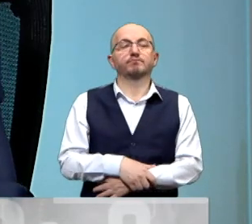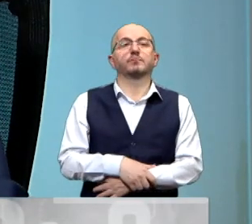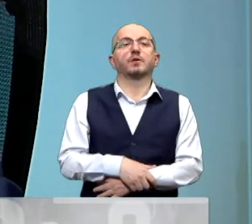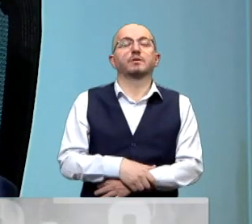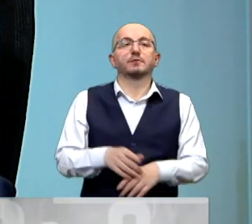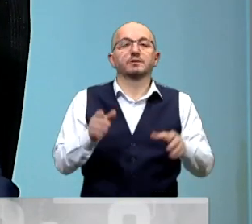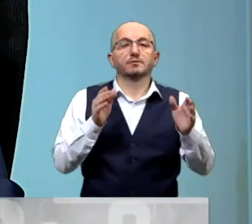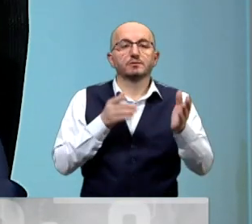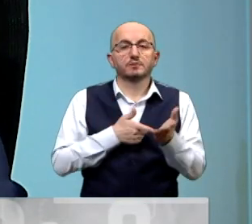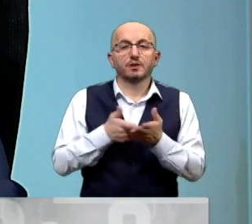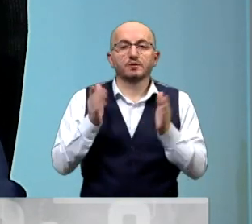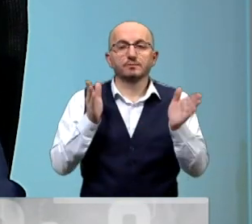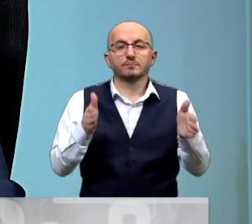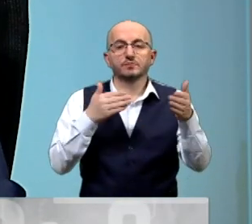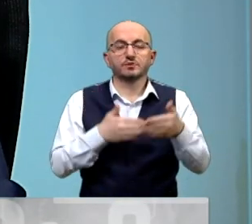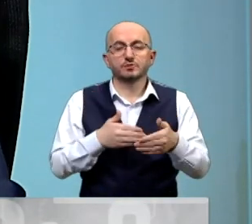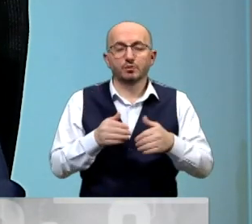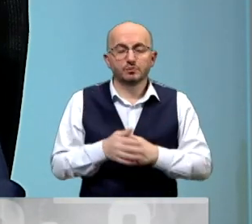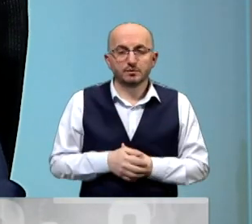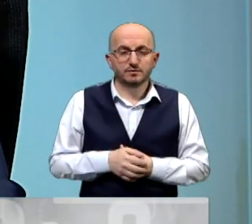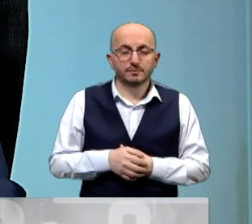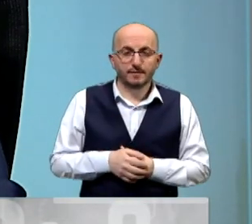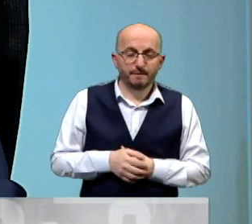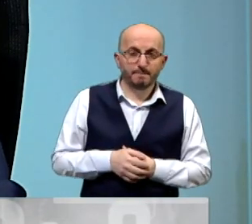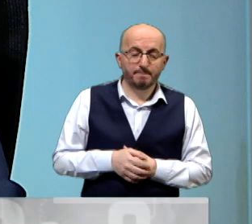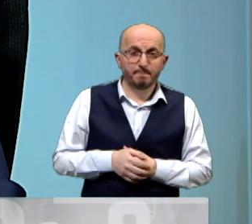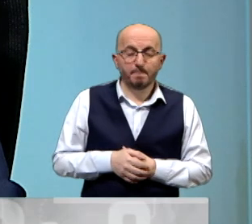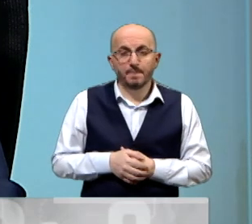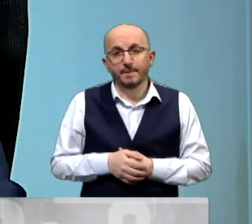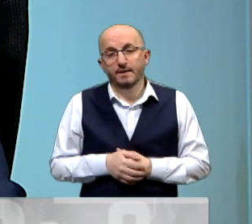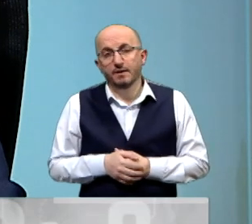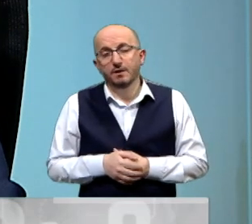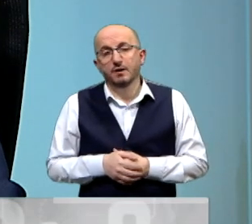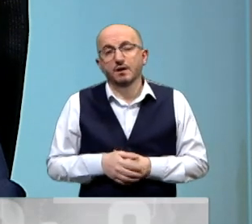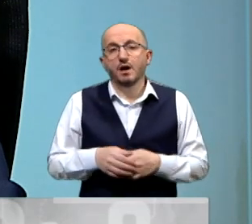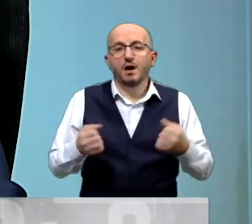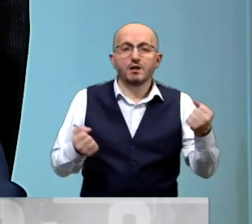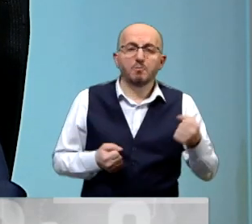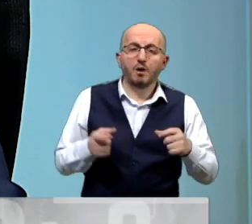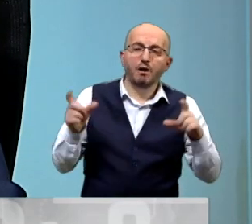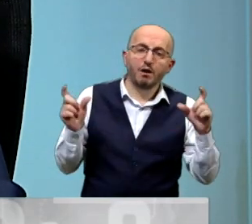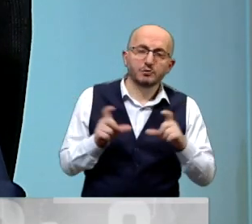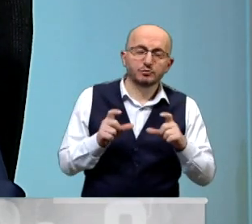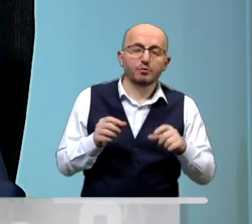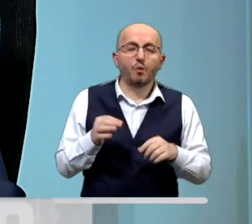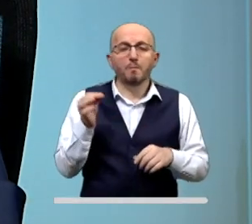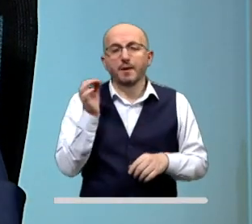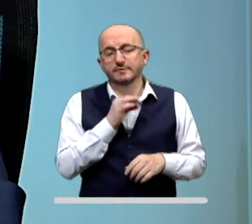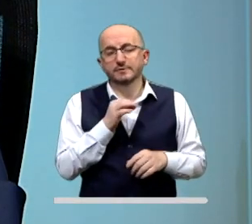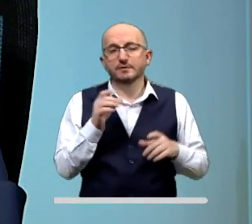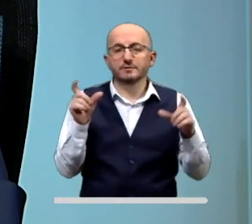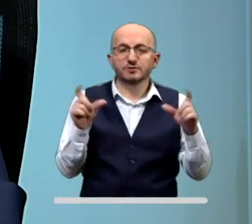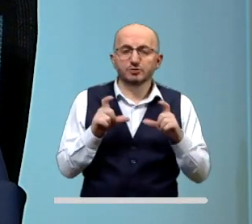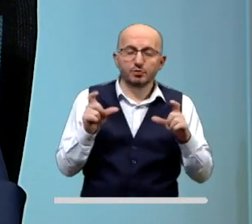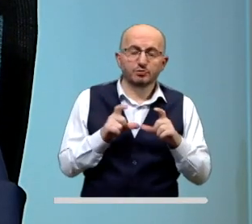sigorta tarım sigortası artık bu yani kasko ve benzeri sigortalar Din İşleri Yüksek Kurulu